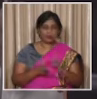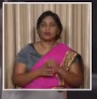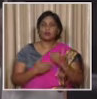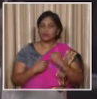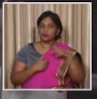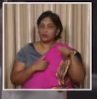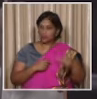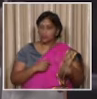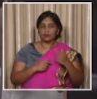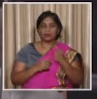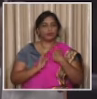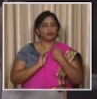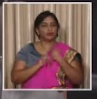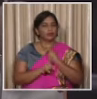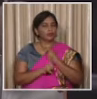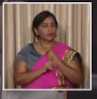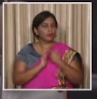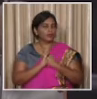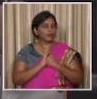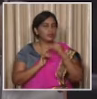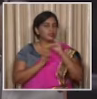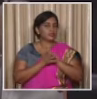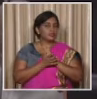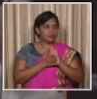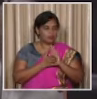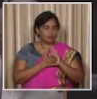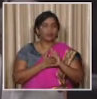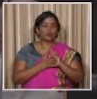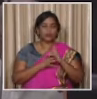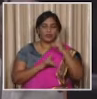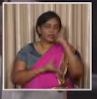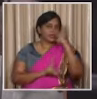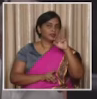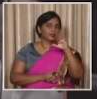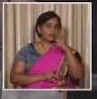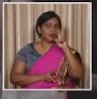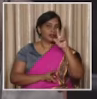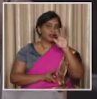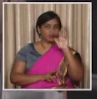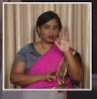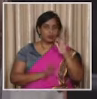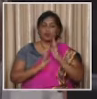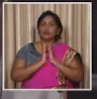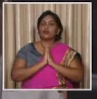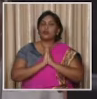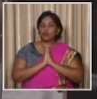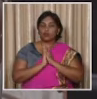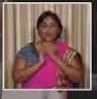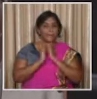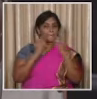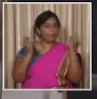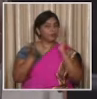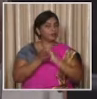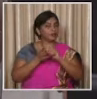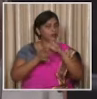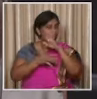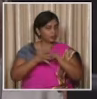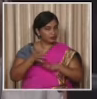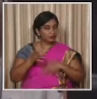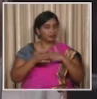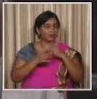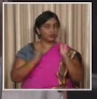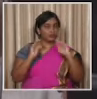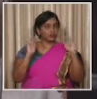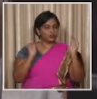මම මෙහිදී ආචාර්ය චන්දිම විජේබණ්ඩාර 1989 දී බුදුසරණ පත්‍රයට ලියූ ලිපියකින්